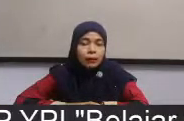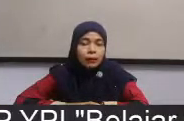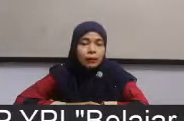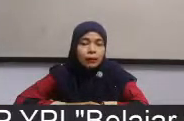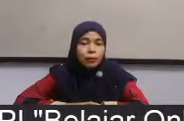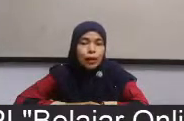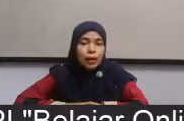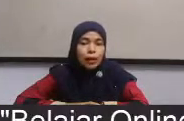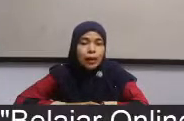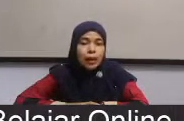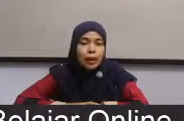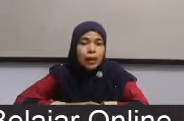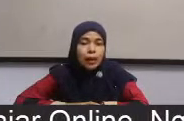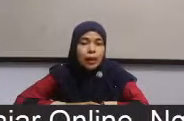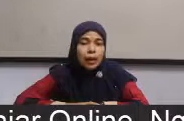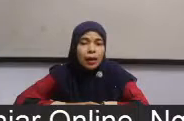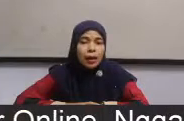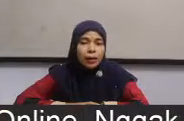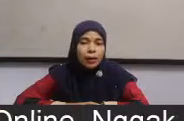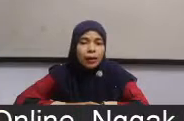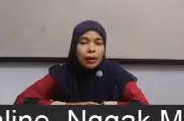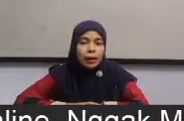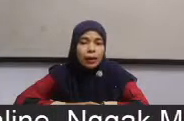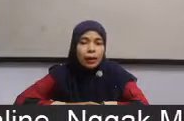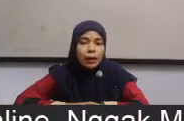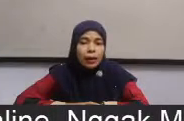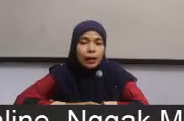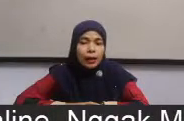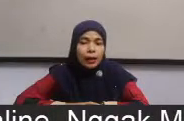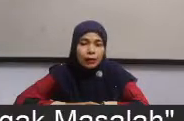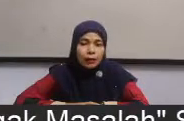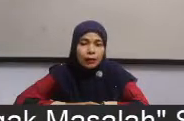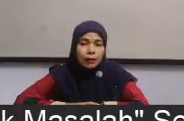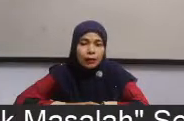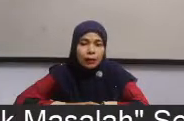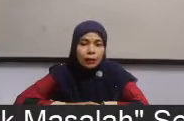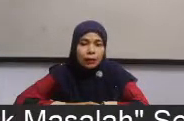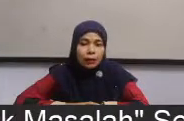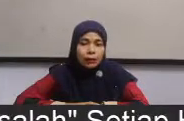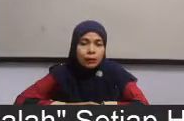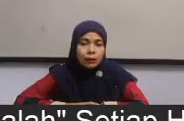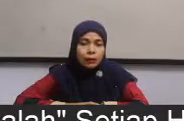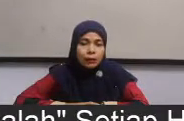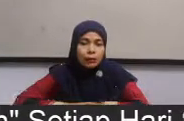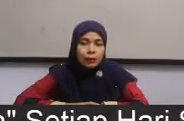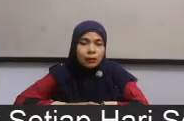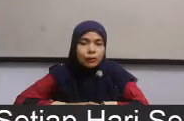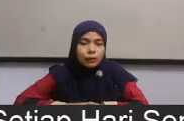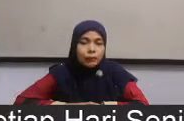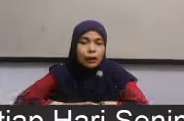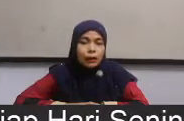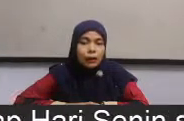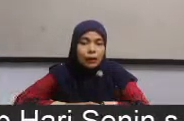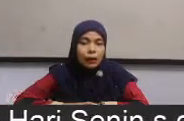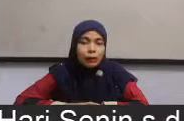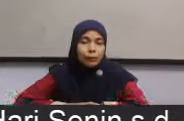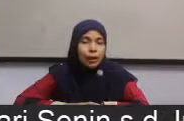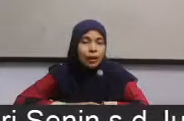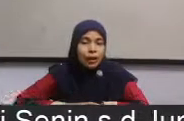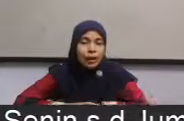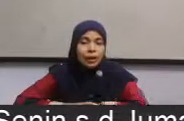klengkeng budaya oleh negara lain Hai jadi supaya